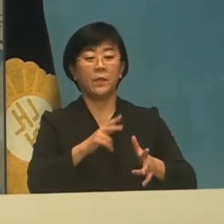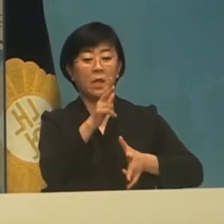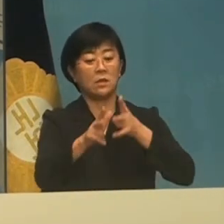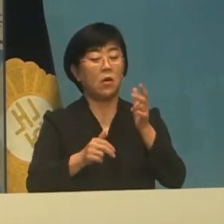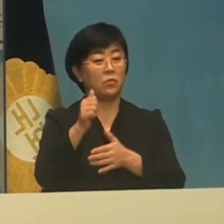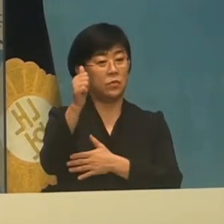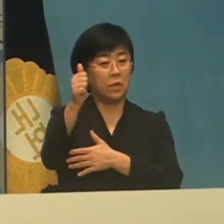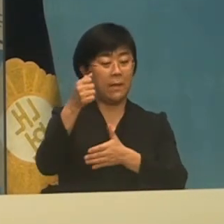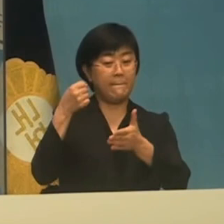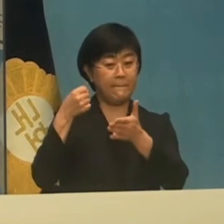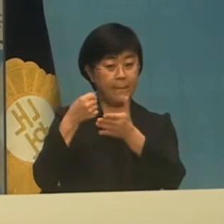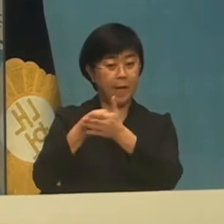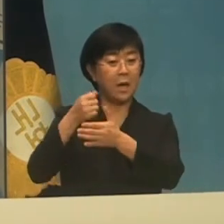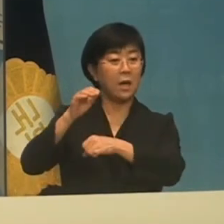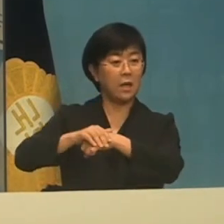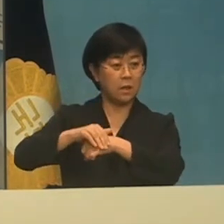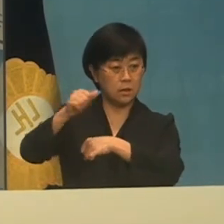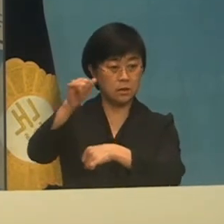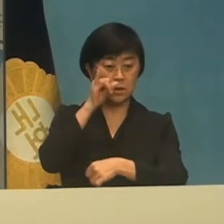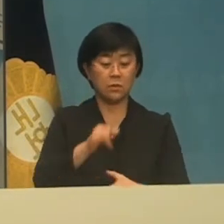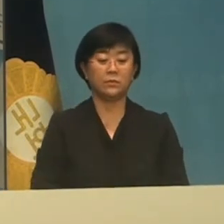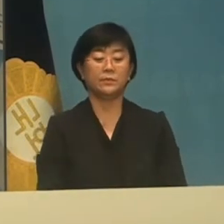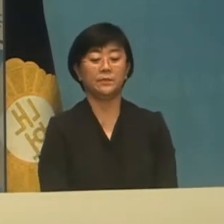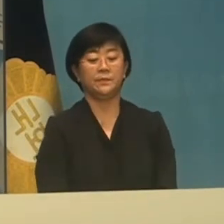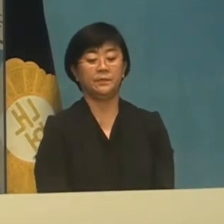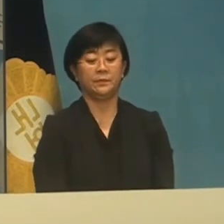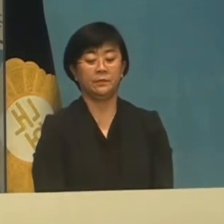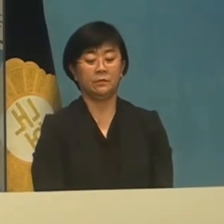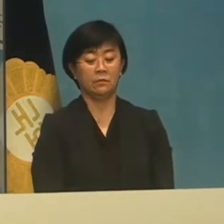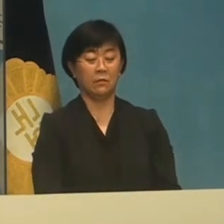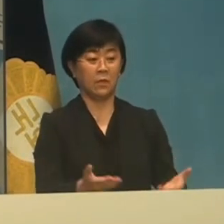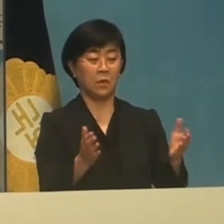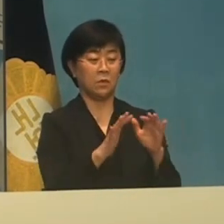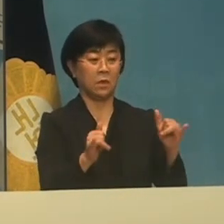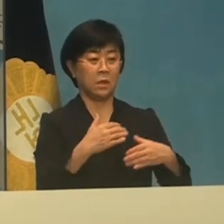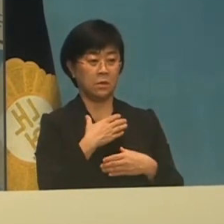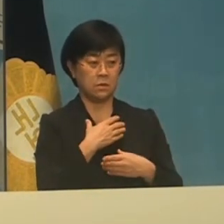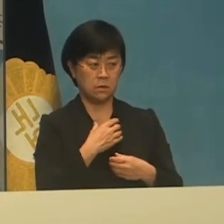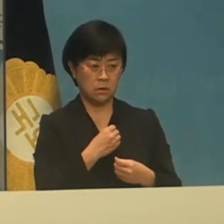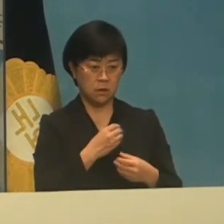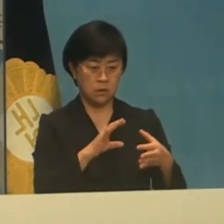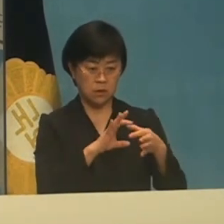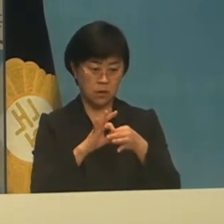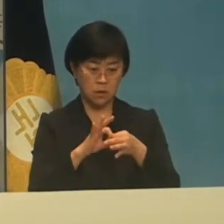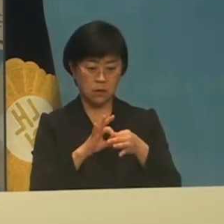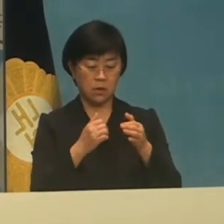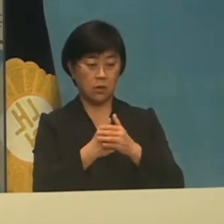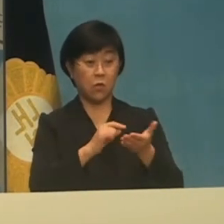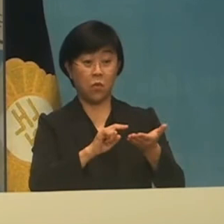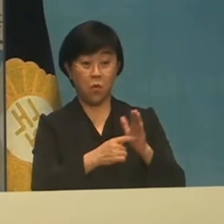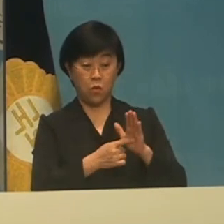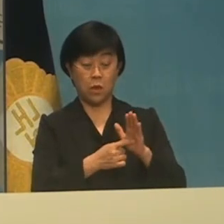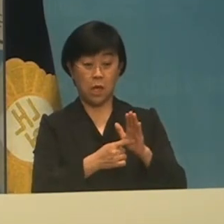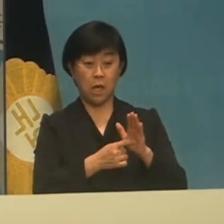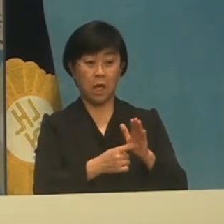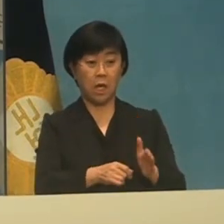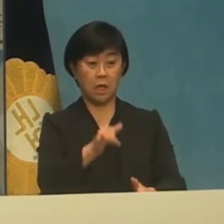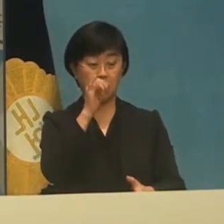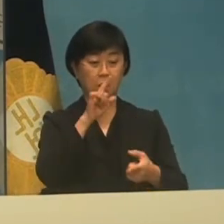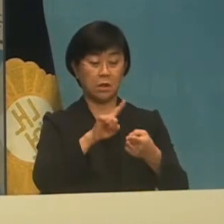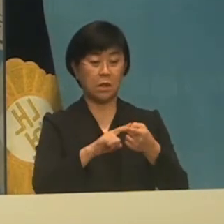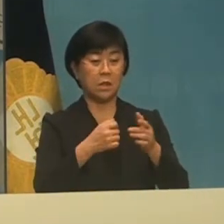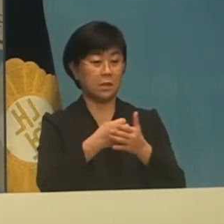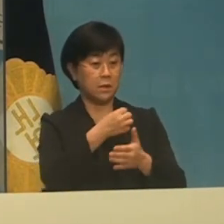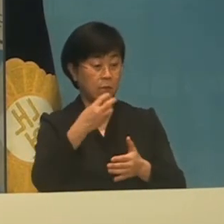사업주의 판단에 맡기고 있습니다. 노동자의 안전과 직결된 내용의 공개 여부를 아예